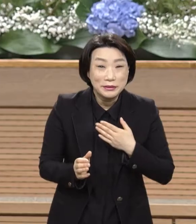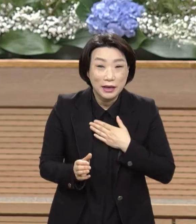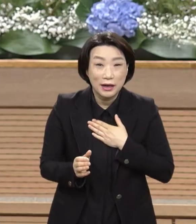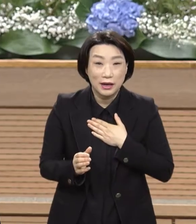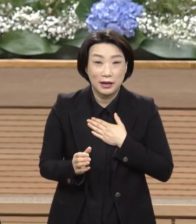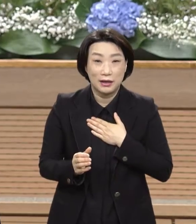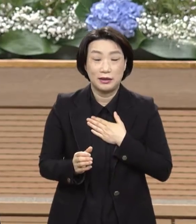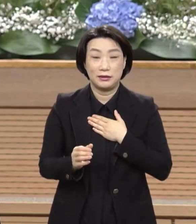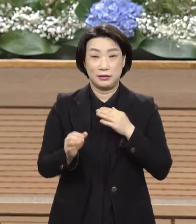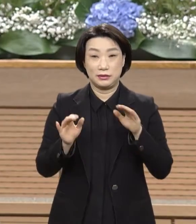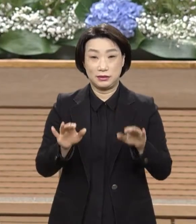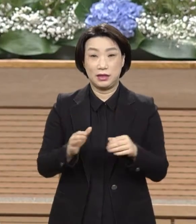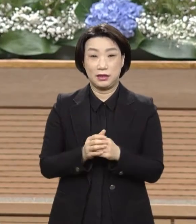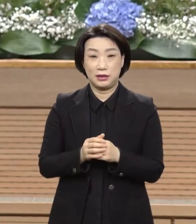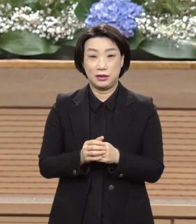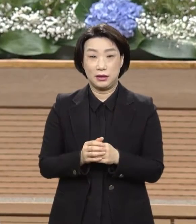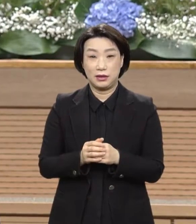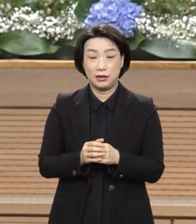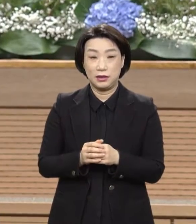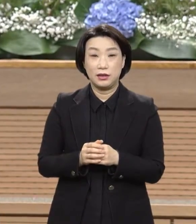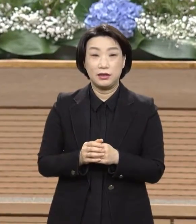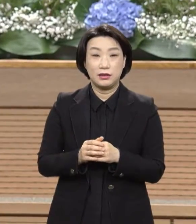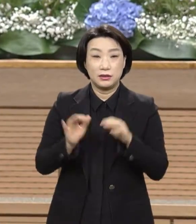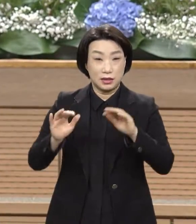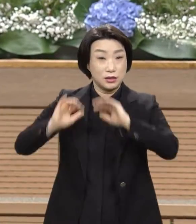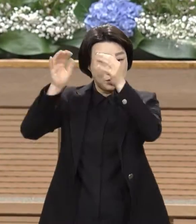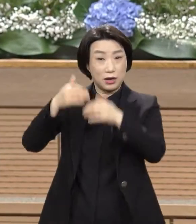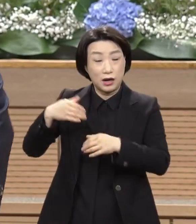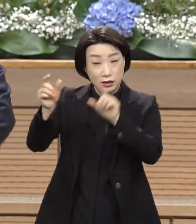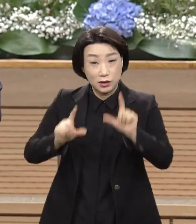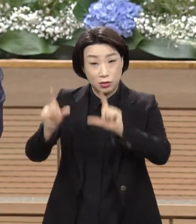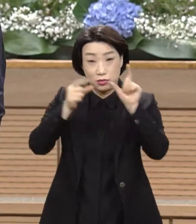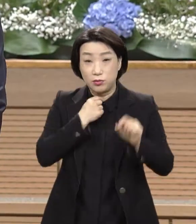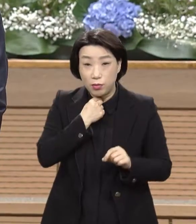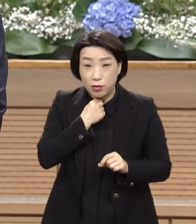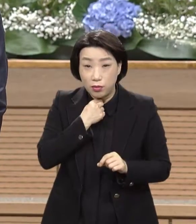살려고 하는 사람들에게